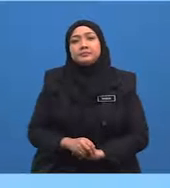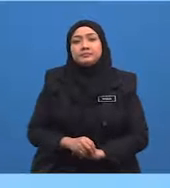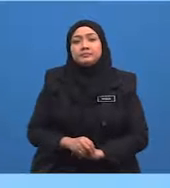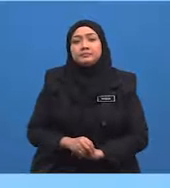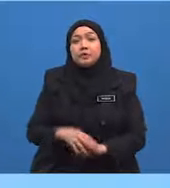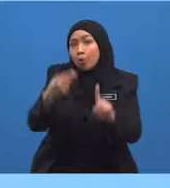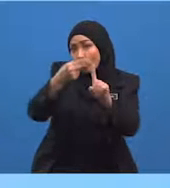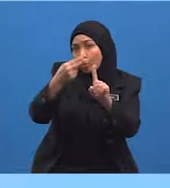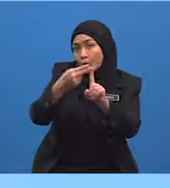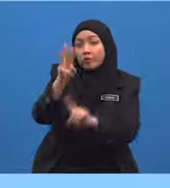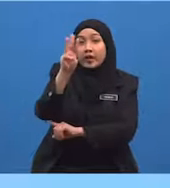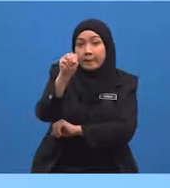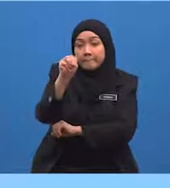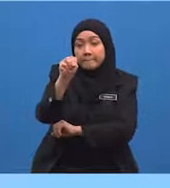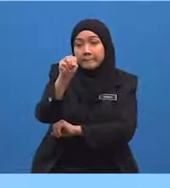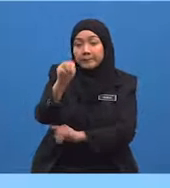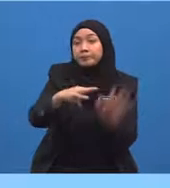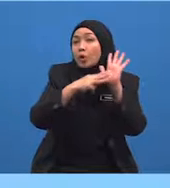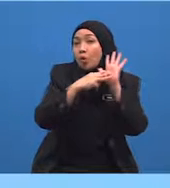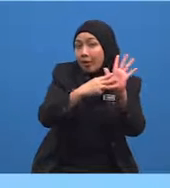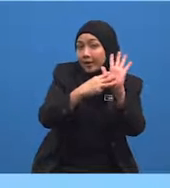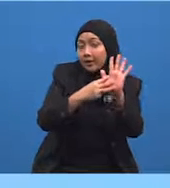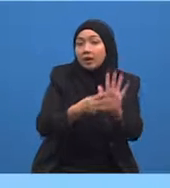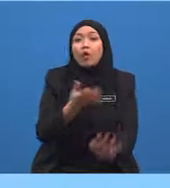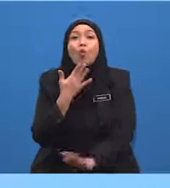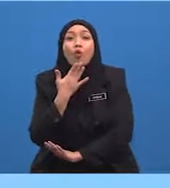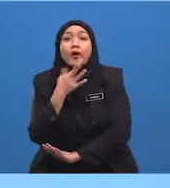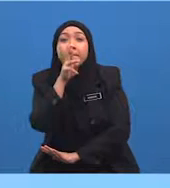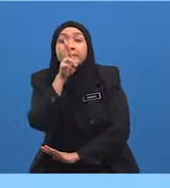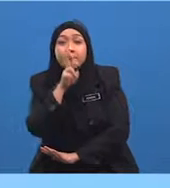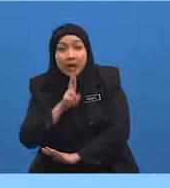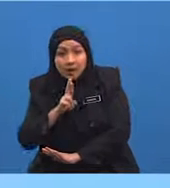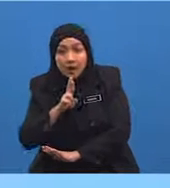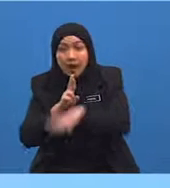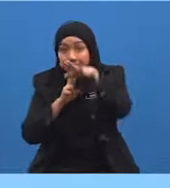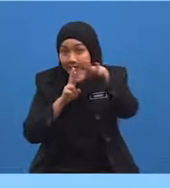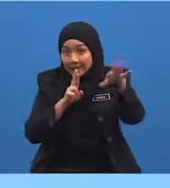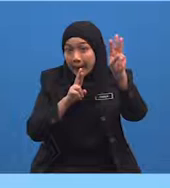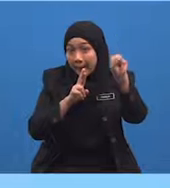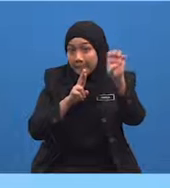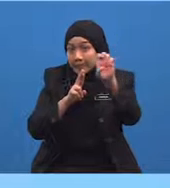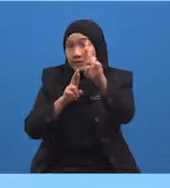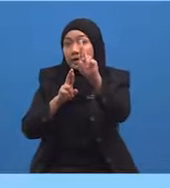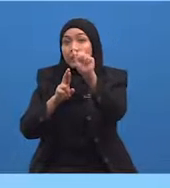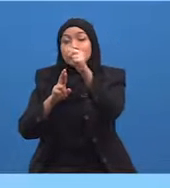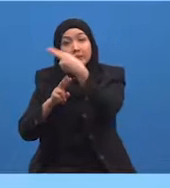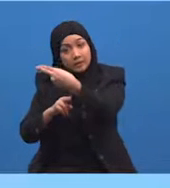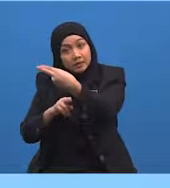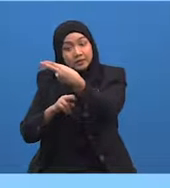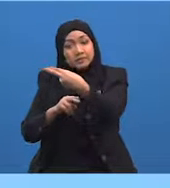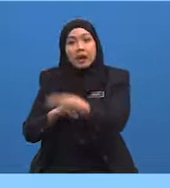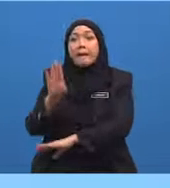Huruf M mewakili warna merah, manakala huruf B pula mewakili